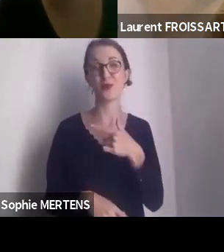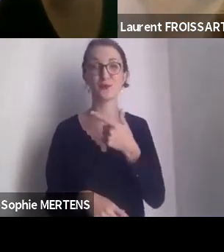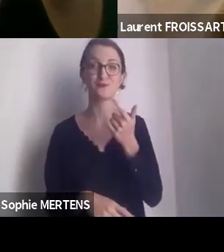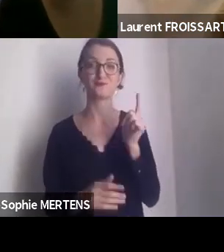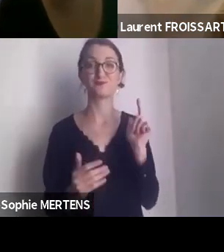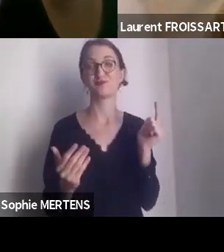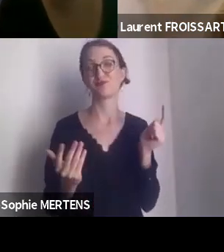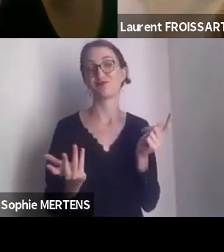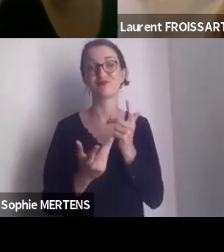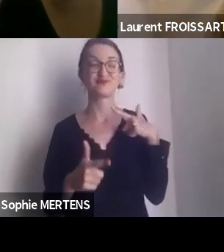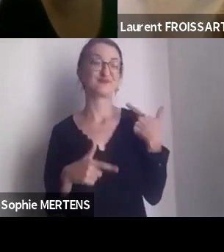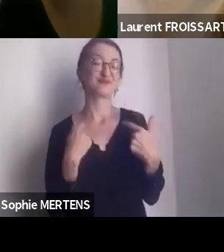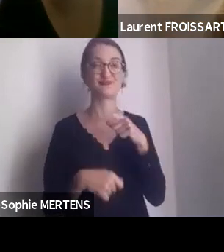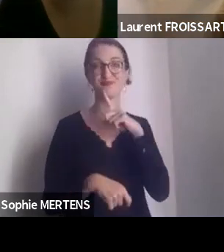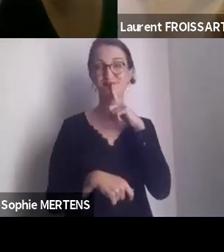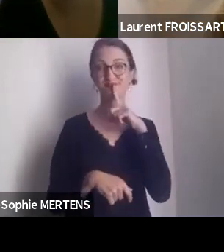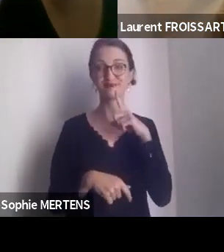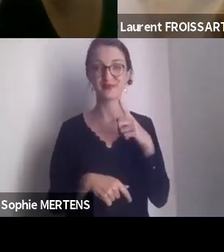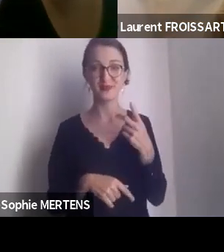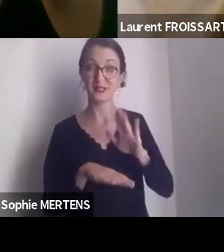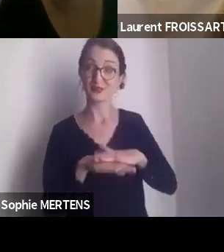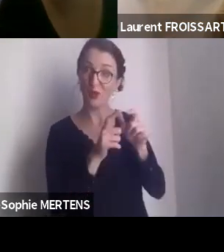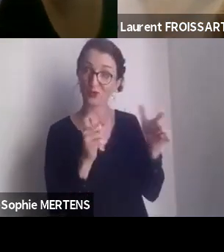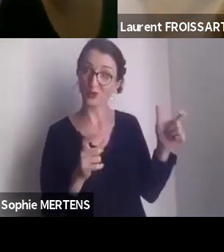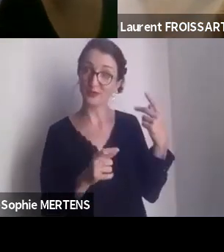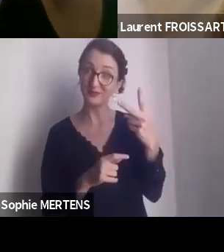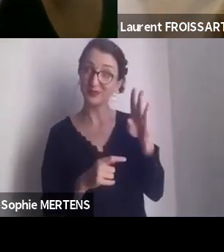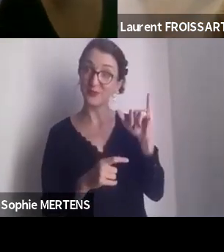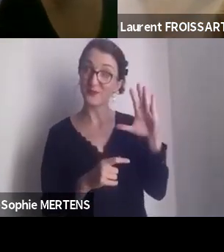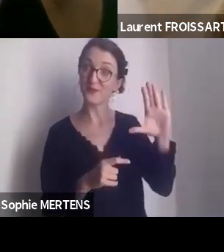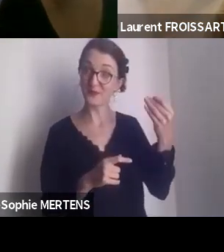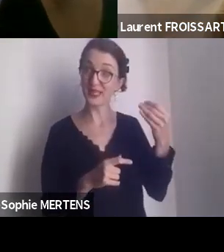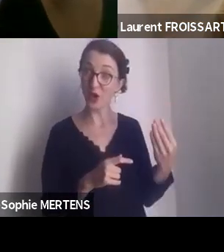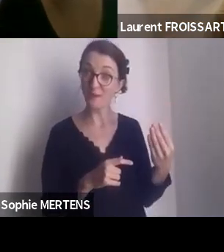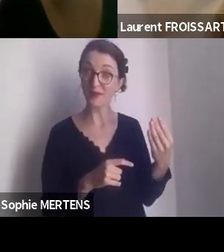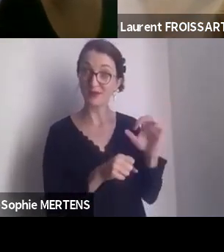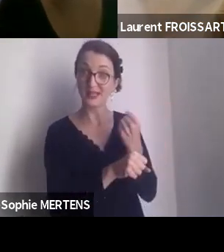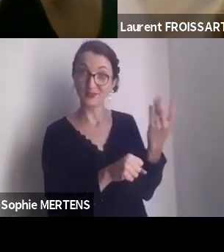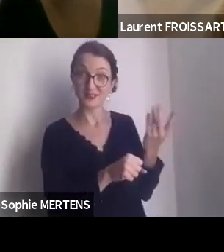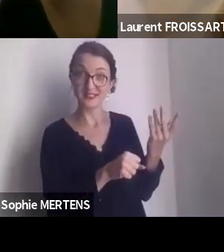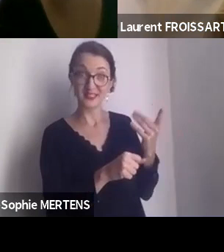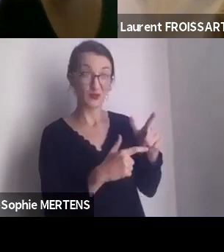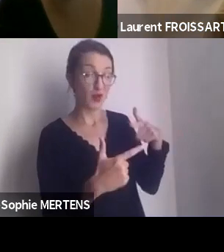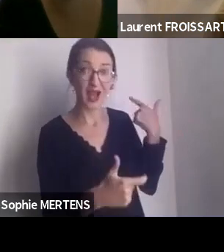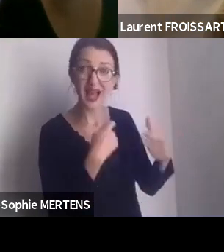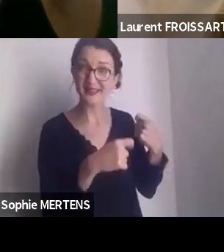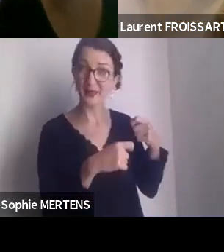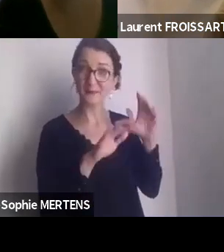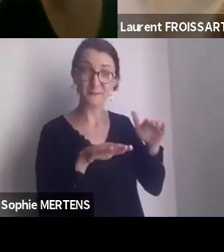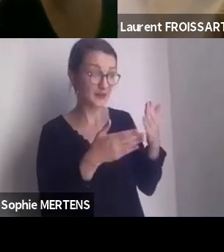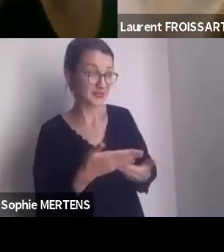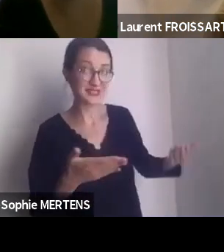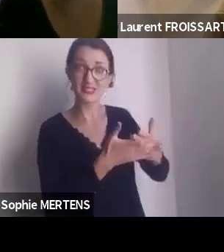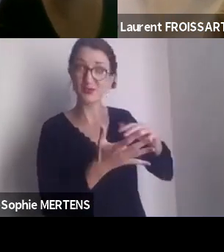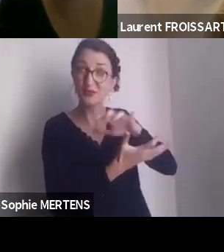transformer ou en tout cas s'adapter à la période de crise sanitaire que nous avons vécue avec de l'agilité justement, avec